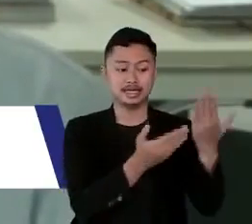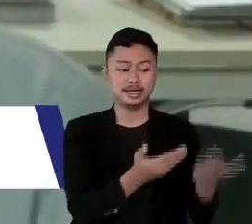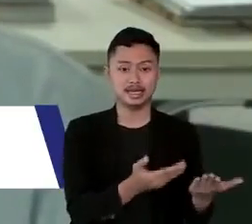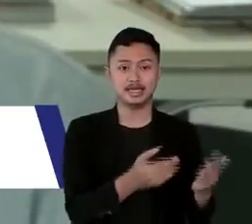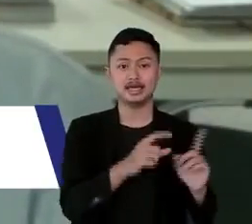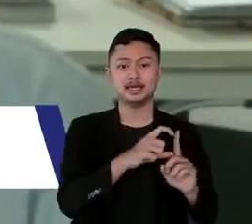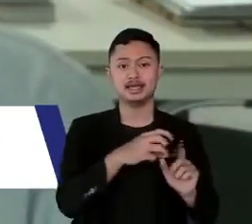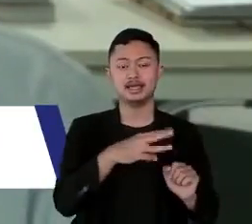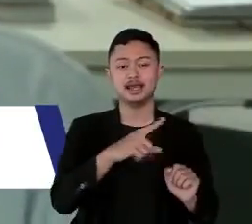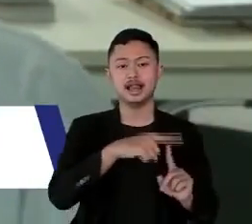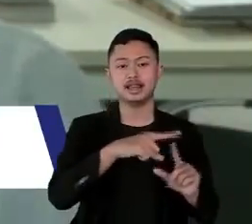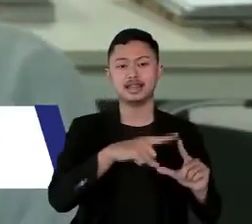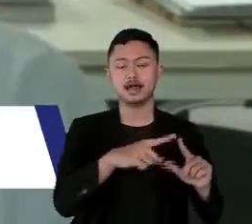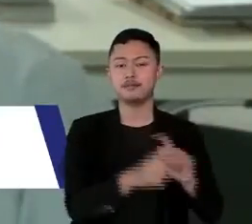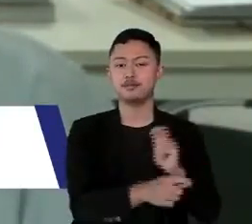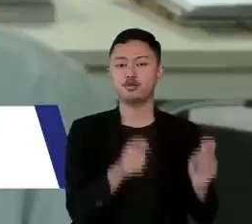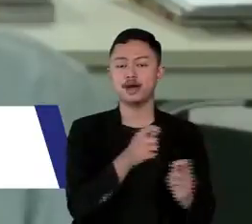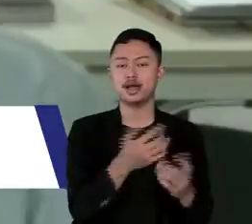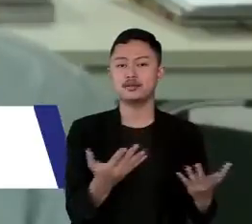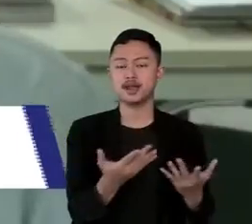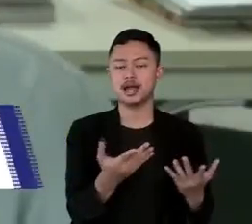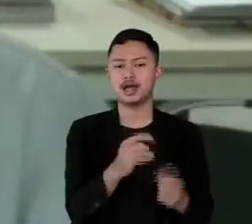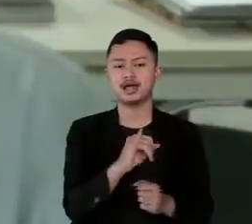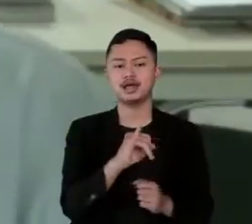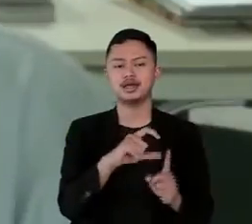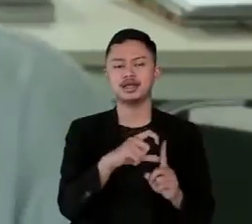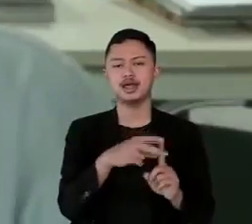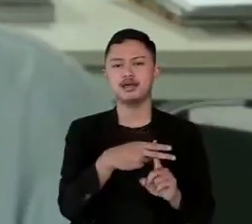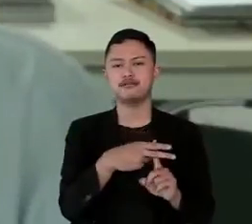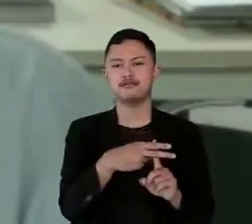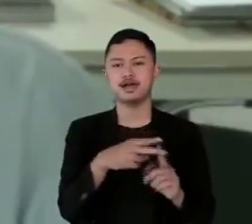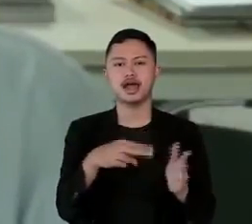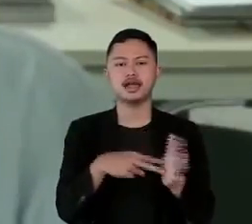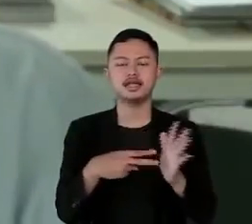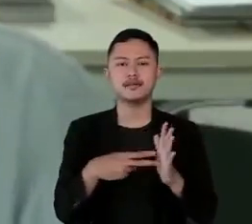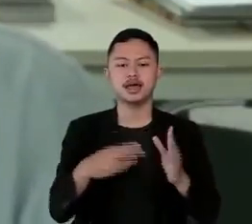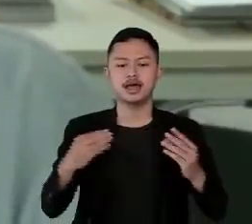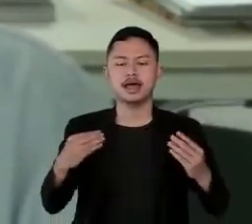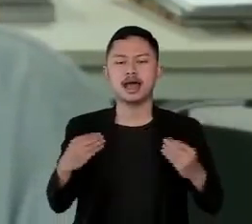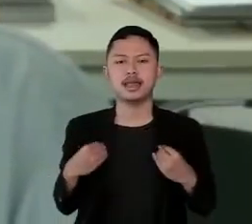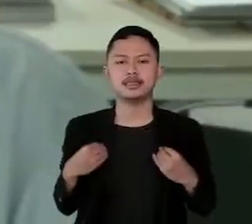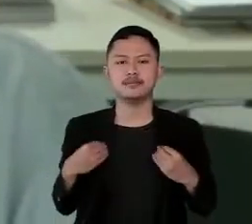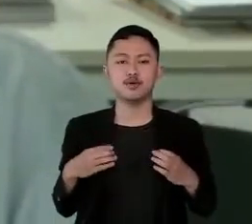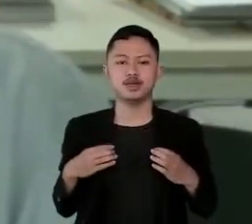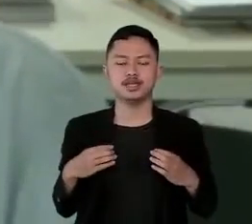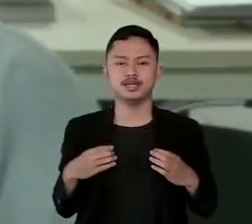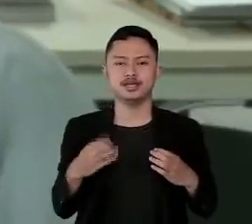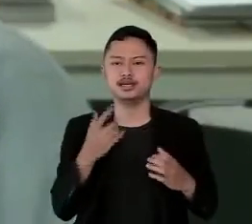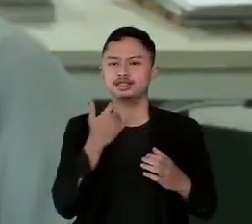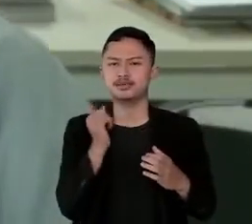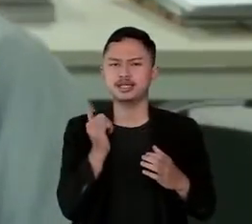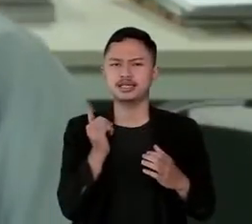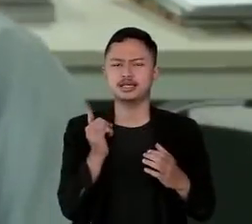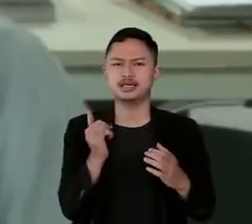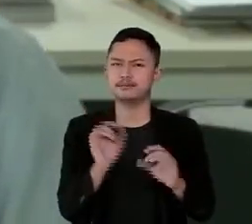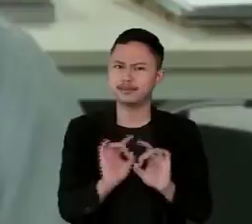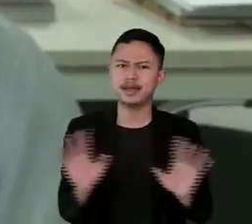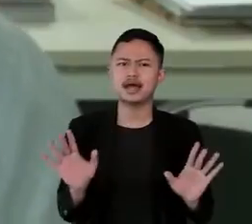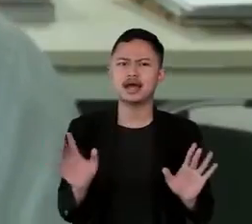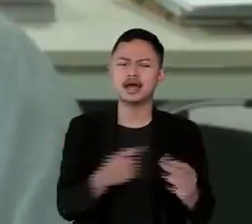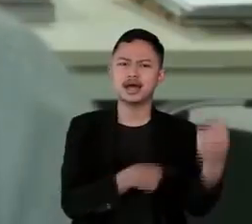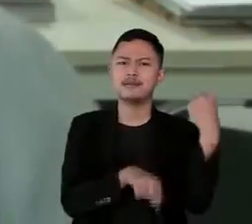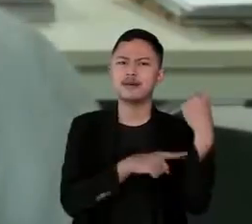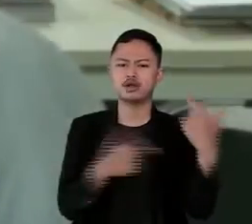berubah di IDM ini 1 Aa antibodi by website dan adem juga jadi artinya apa